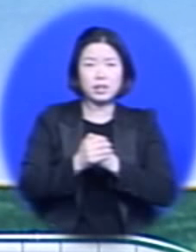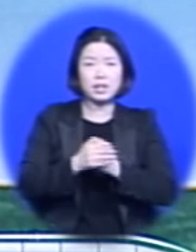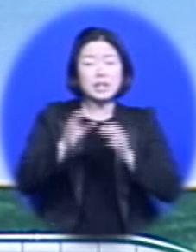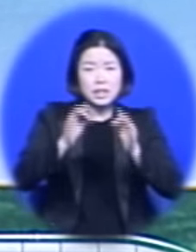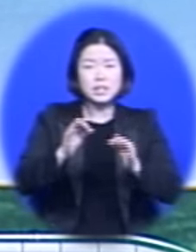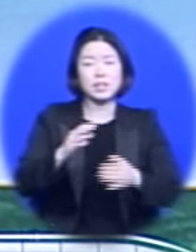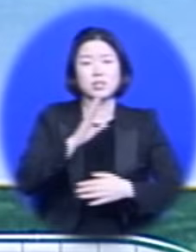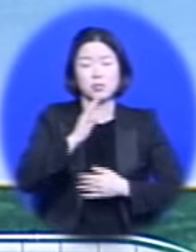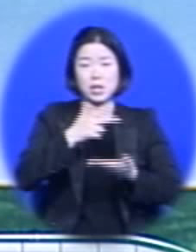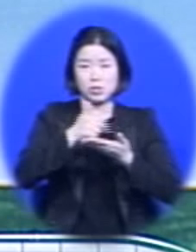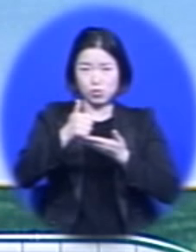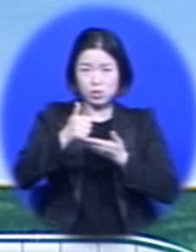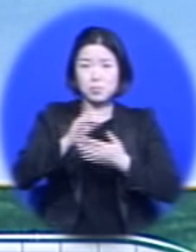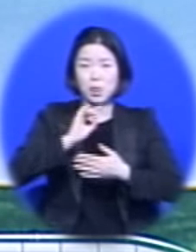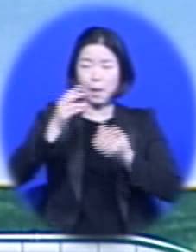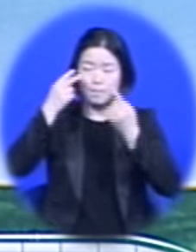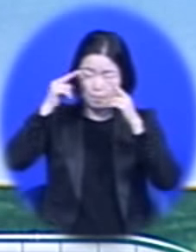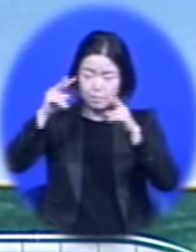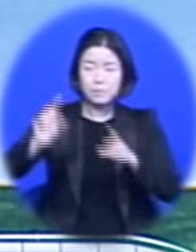정말 주님만 바라보고 살겠습니다.